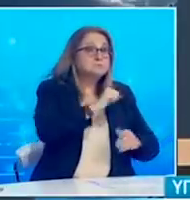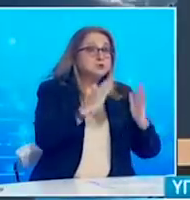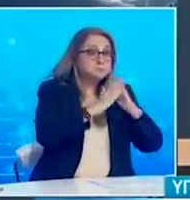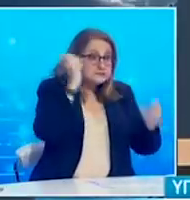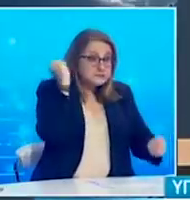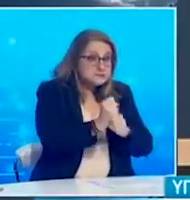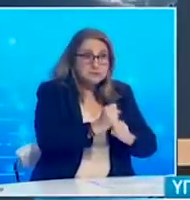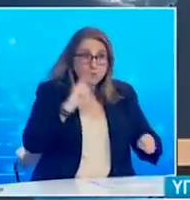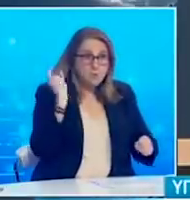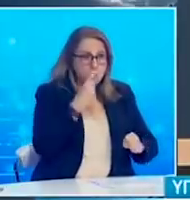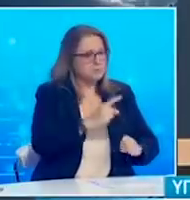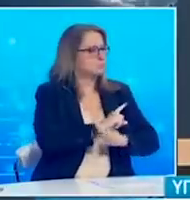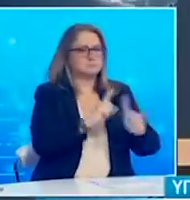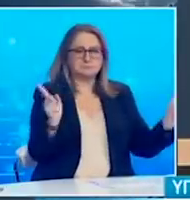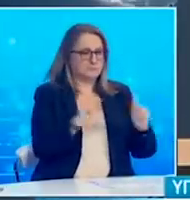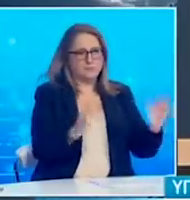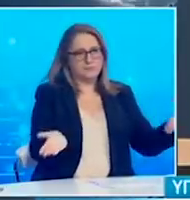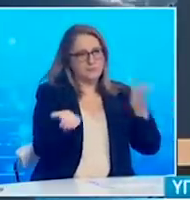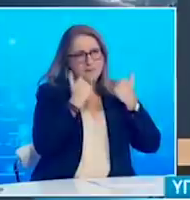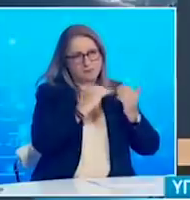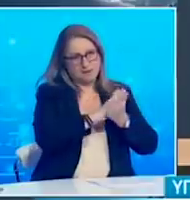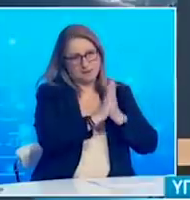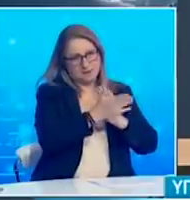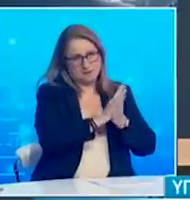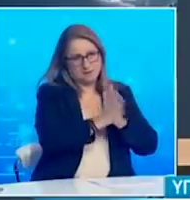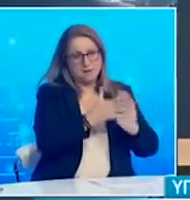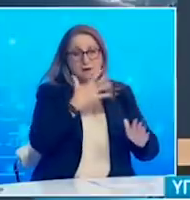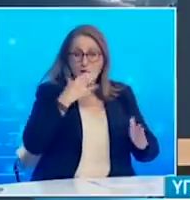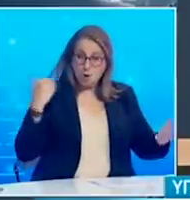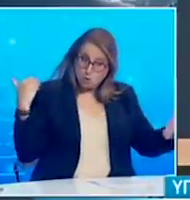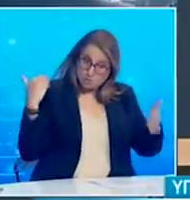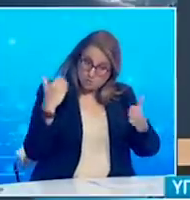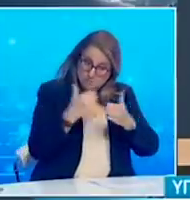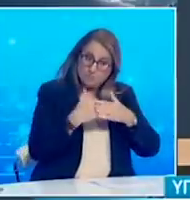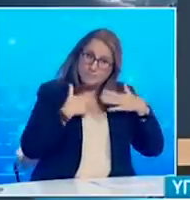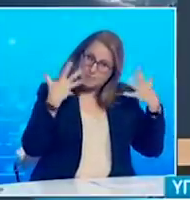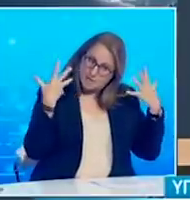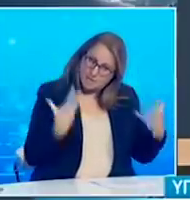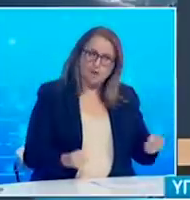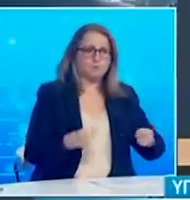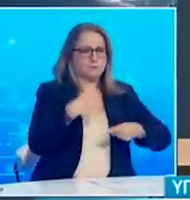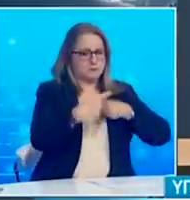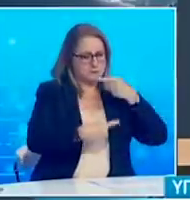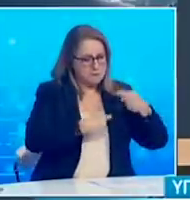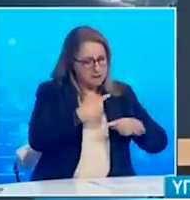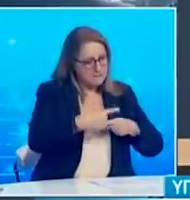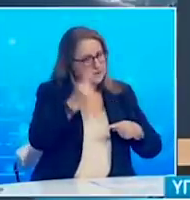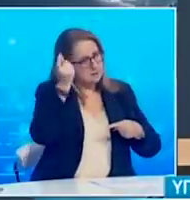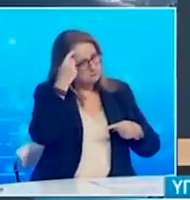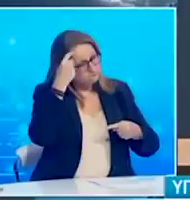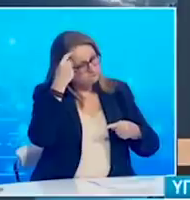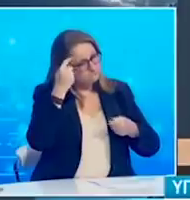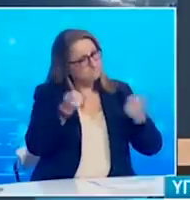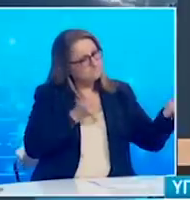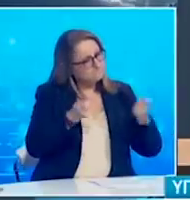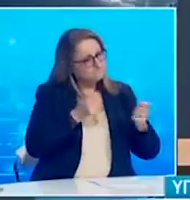την πανδημία έχουμε αποκτήσει τα εργαλεία και τις δυνατότητες και τα πρωτόκολλα για να μπορέσουμε σε κάθε